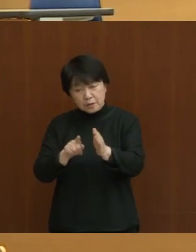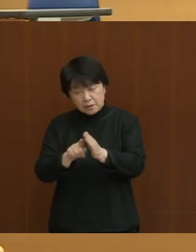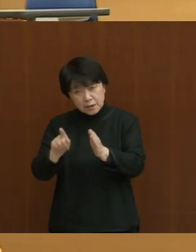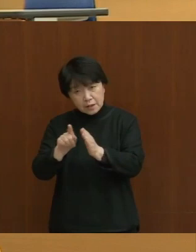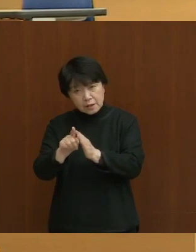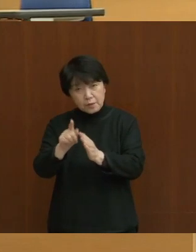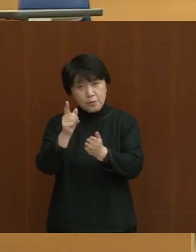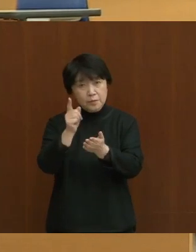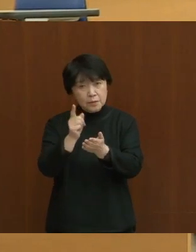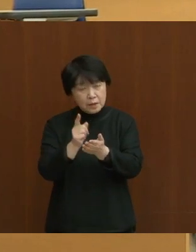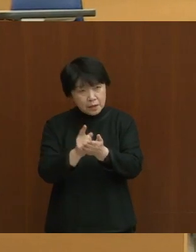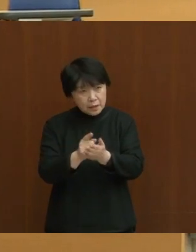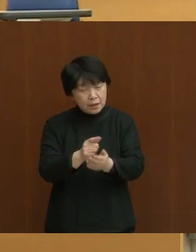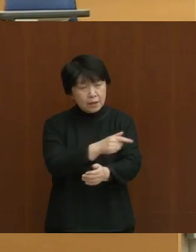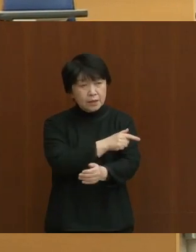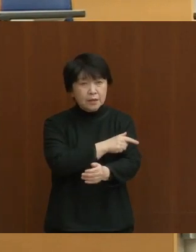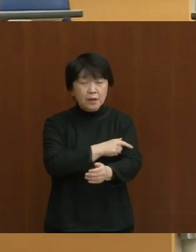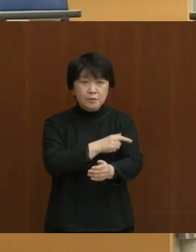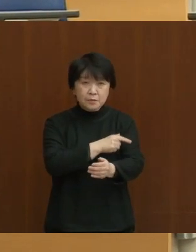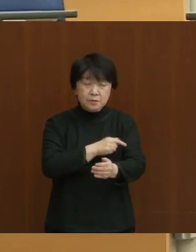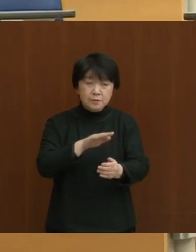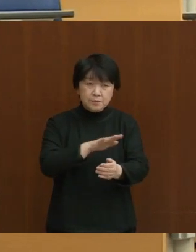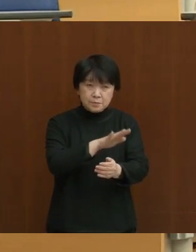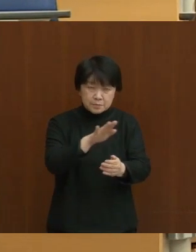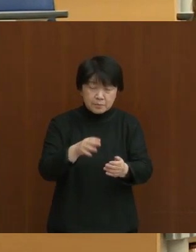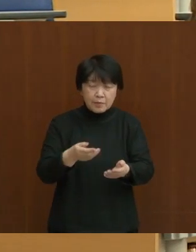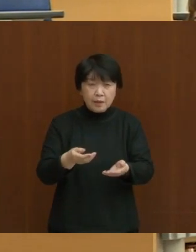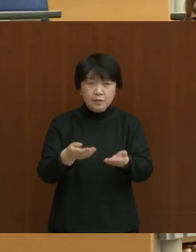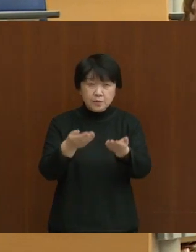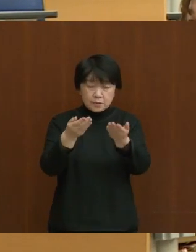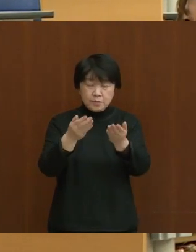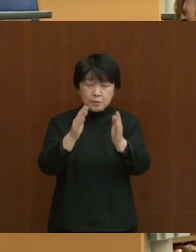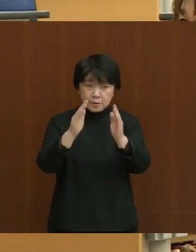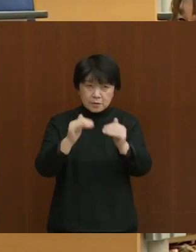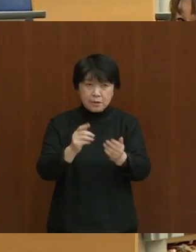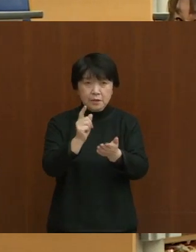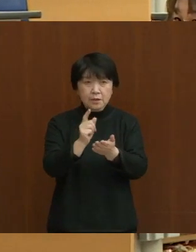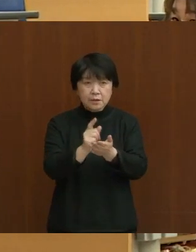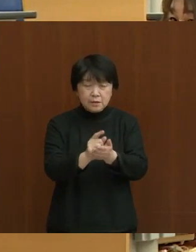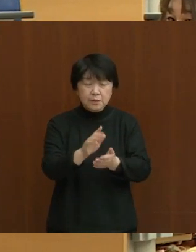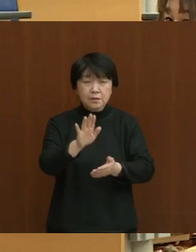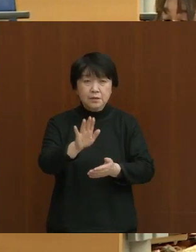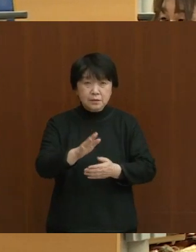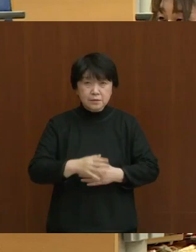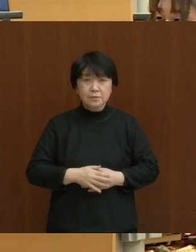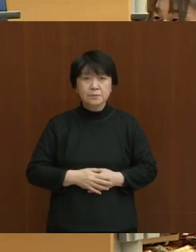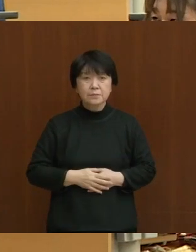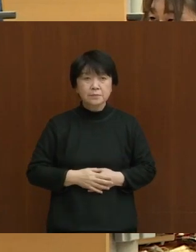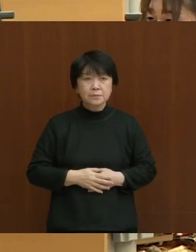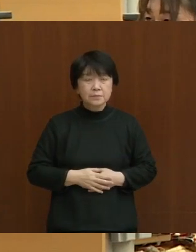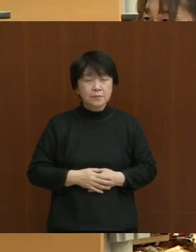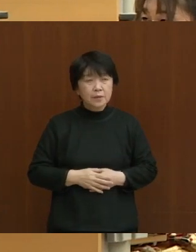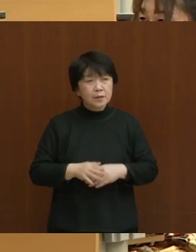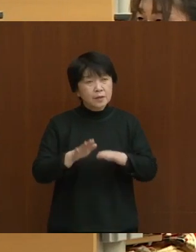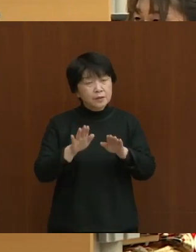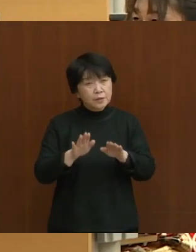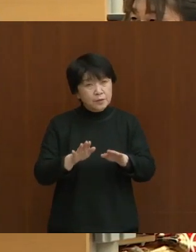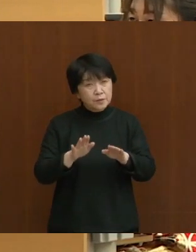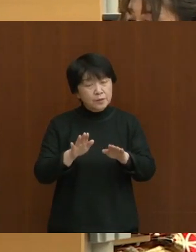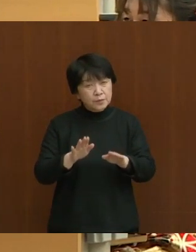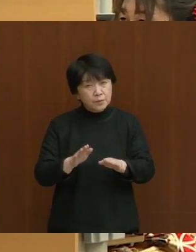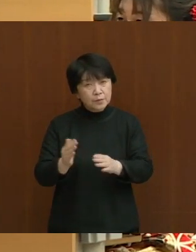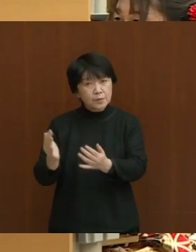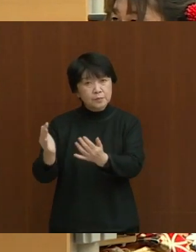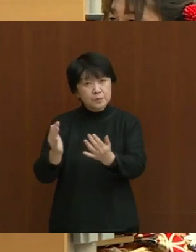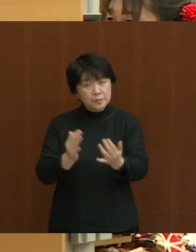と役員のみによる学位授与式とさせていただきました。この場に列席